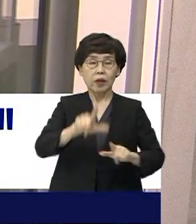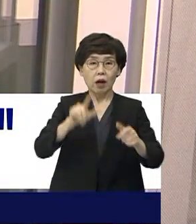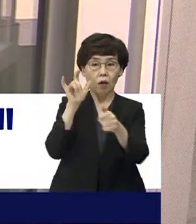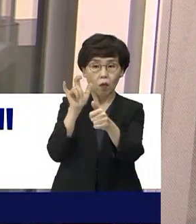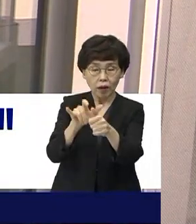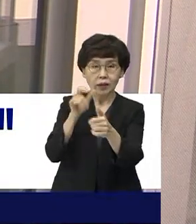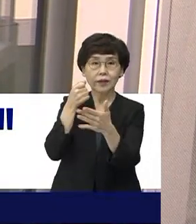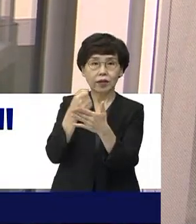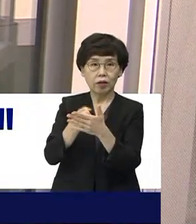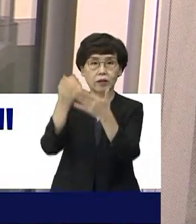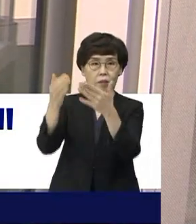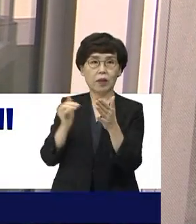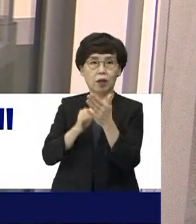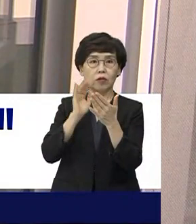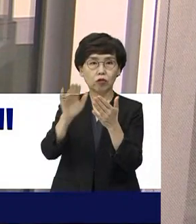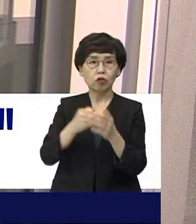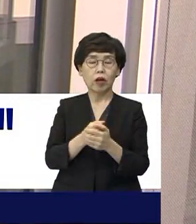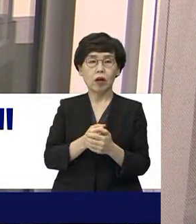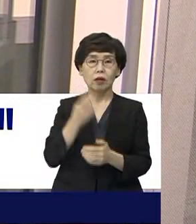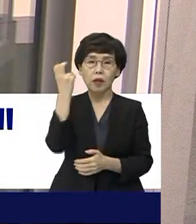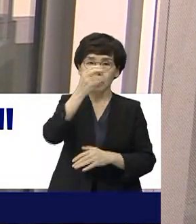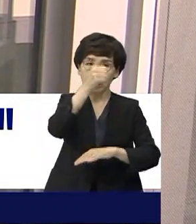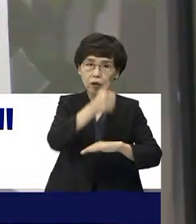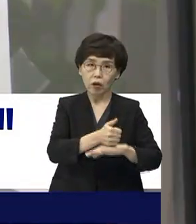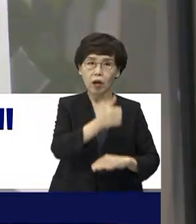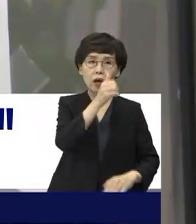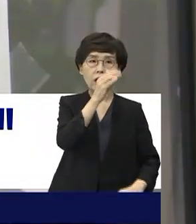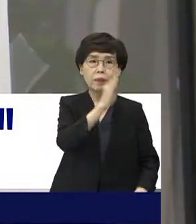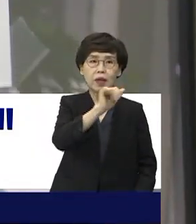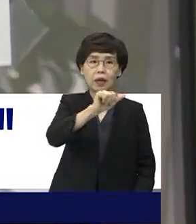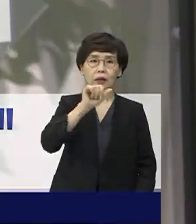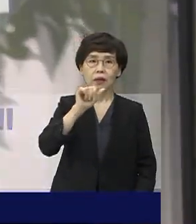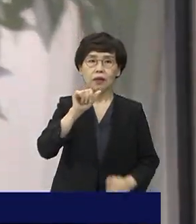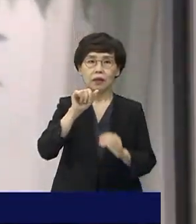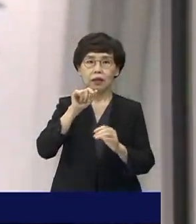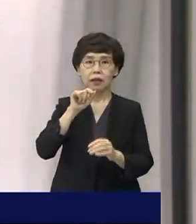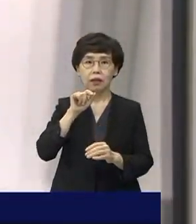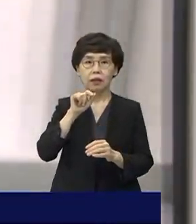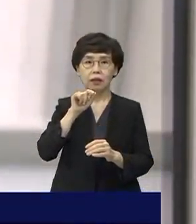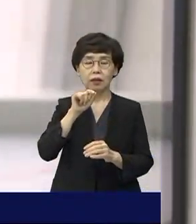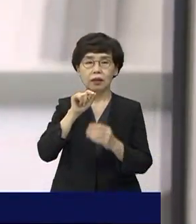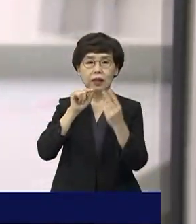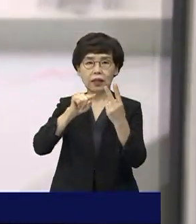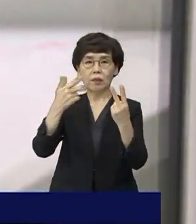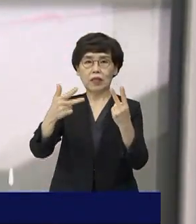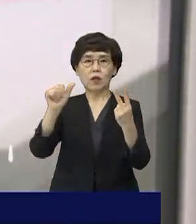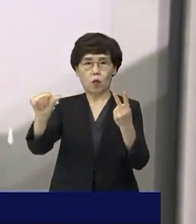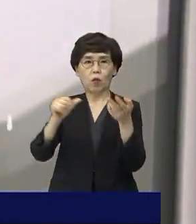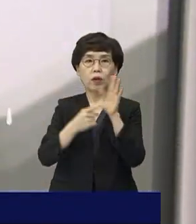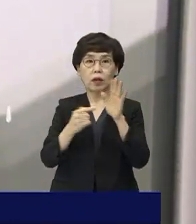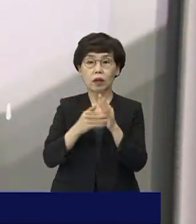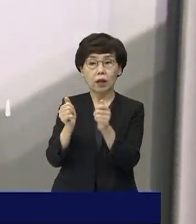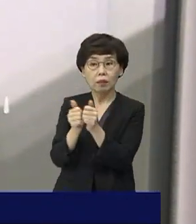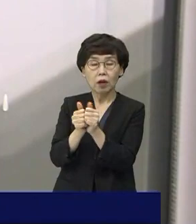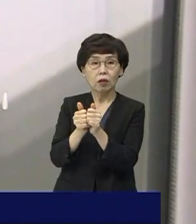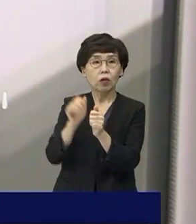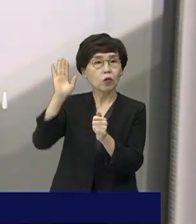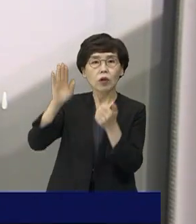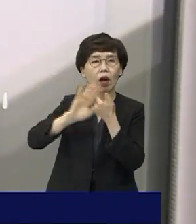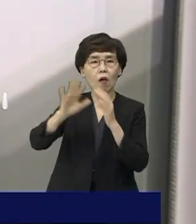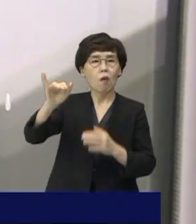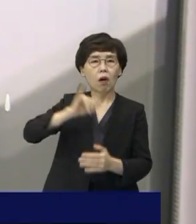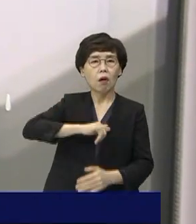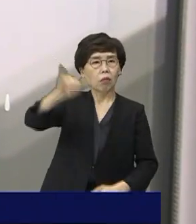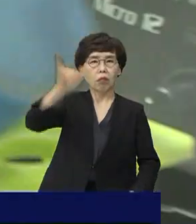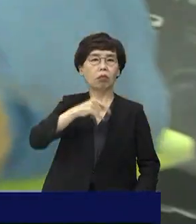판정을 받았고 검체 분석결과 비에 2.2 젊 치료로 드러났습니다 이 남성은 최근 해외에 다녀온 적이